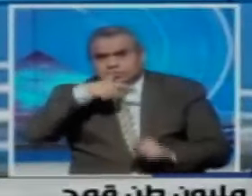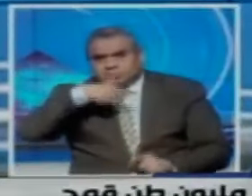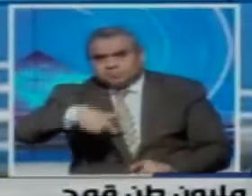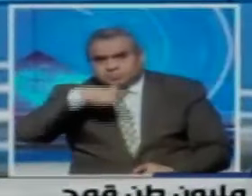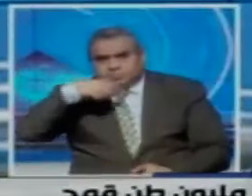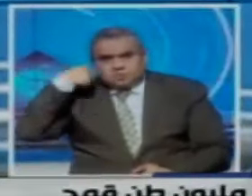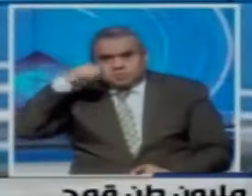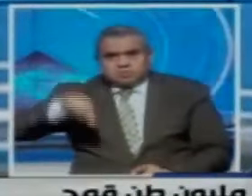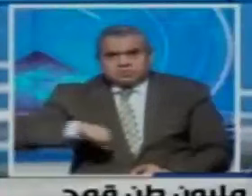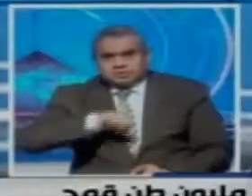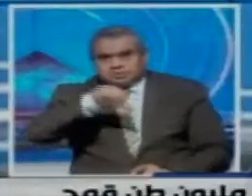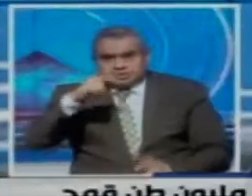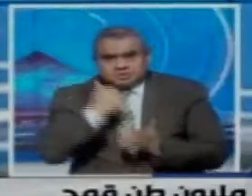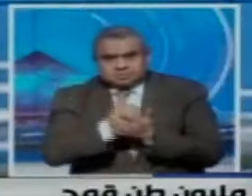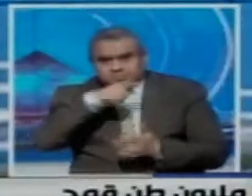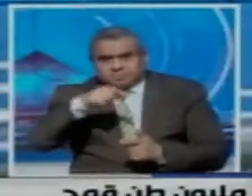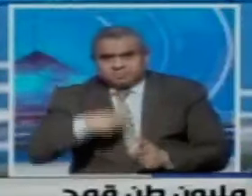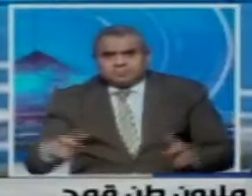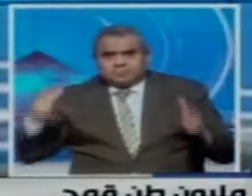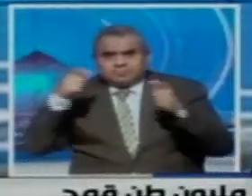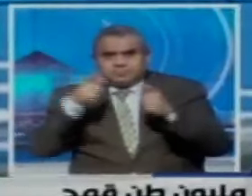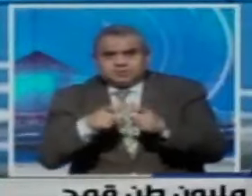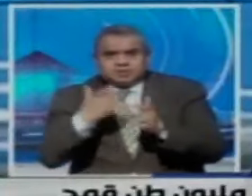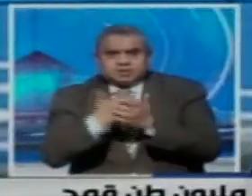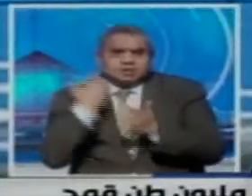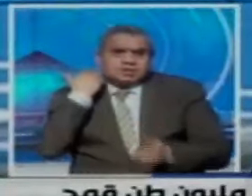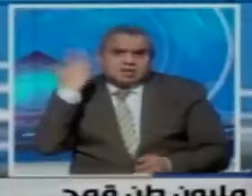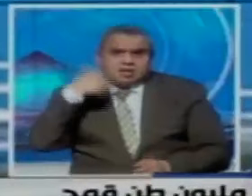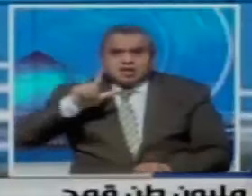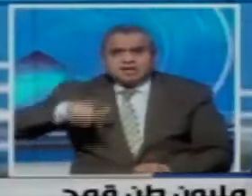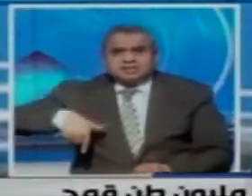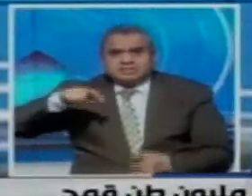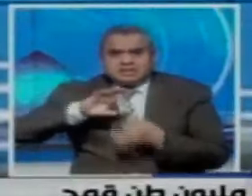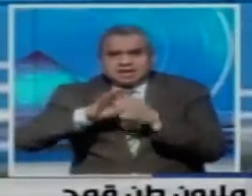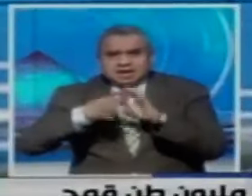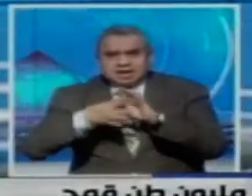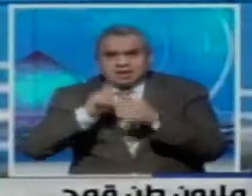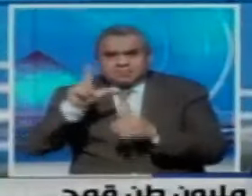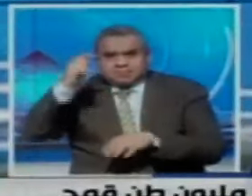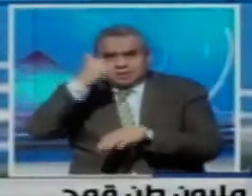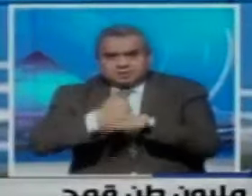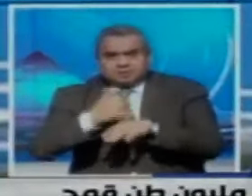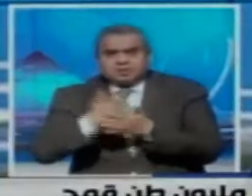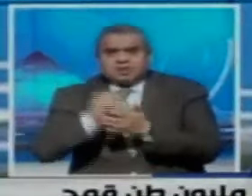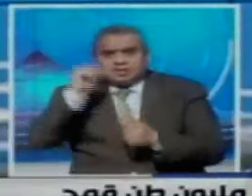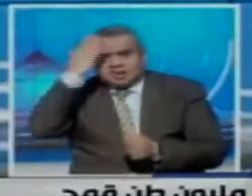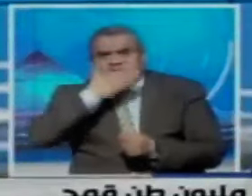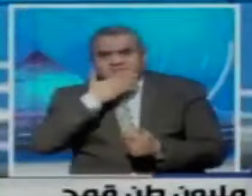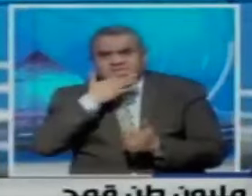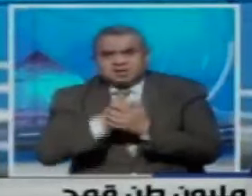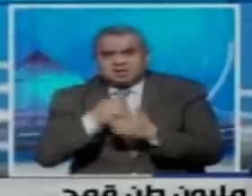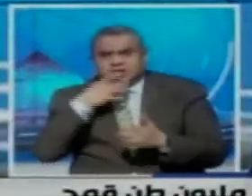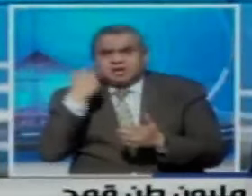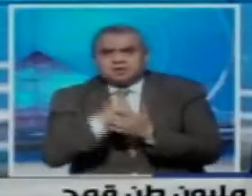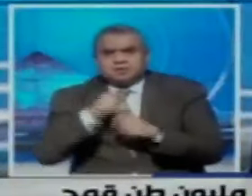تصريحات المصلحي جاءت على هامش مشاركته في الاجتماع 16 للجمعية العمومية للمنظمة